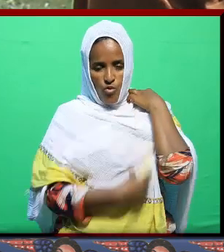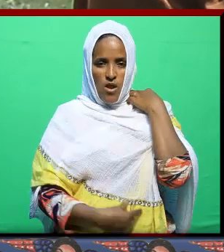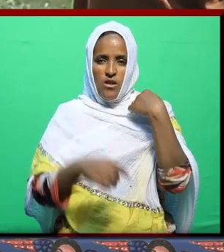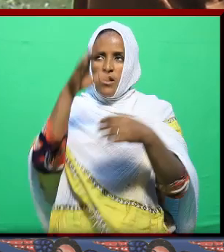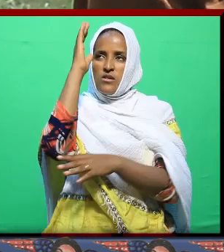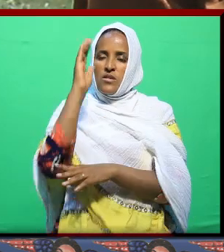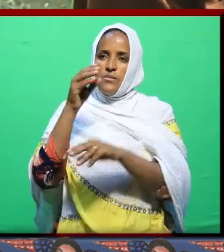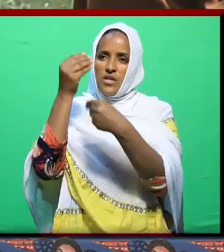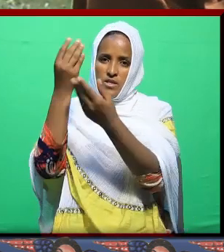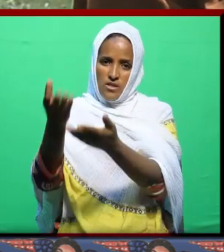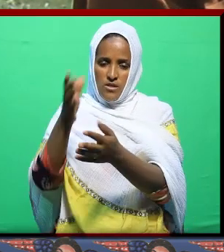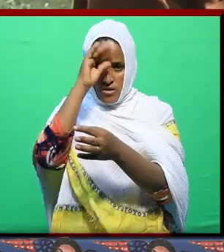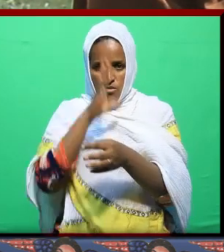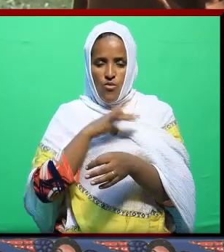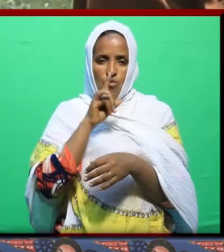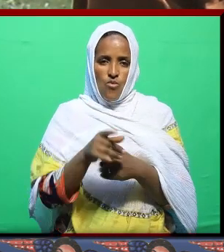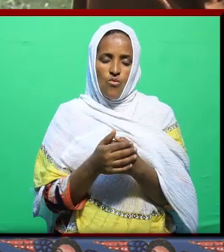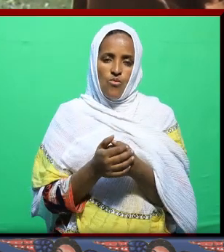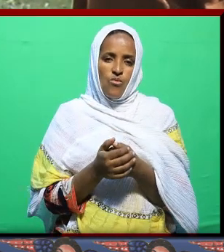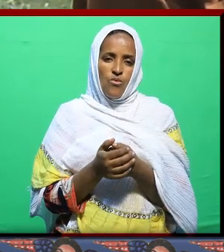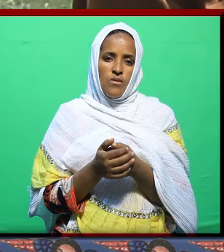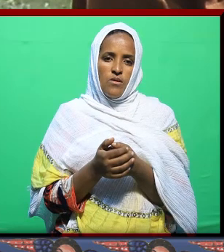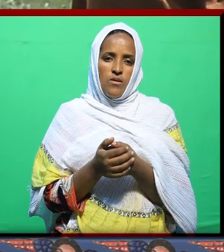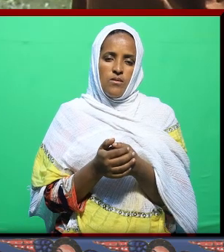ልቦናን ለእግዚአብሔር የሰጠ ሰው ነው።